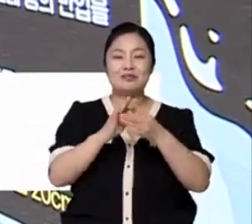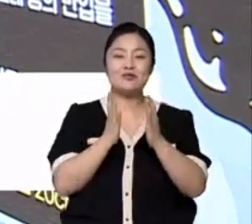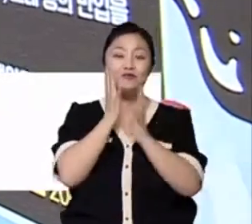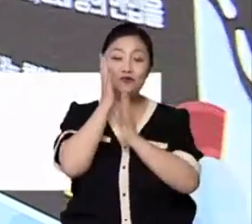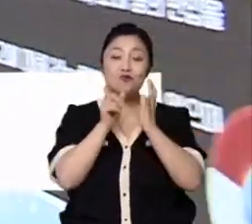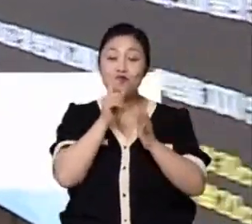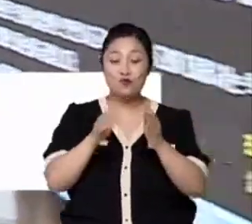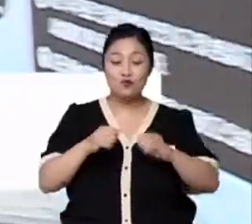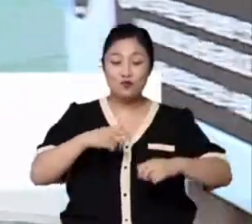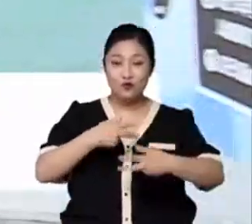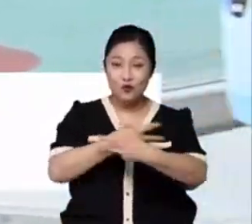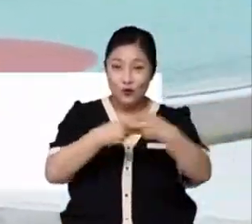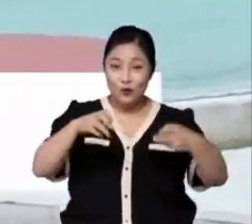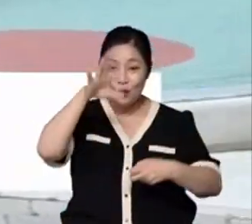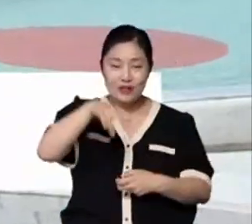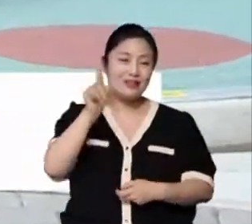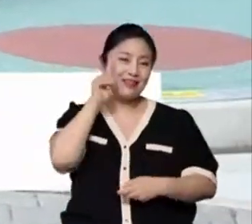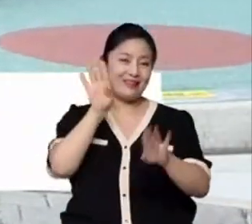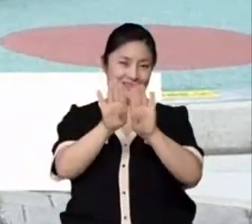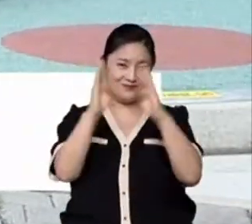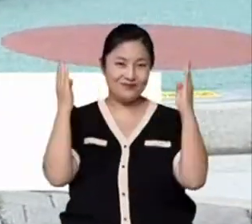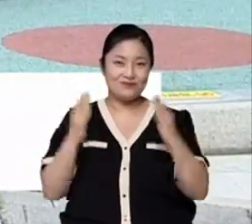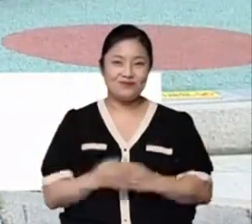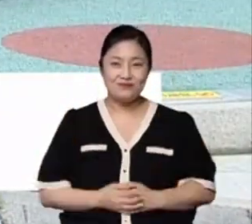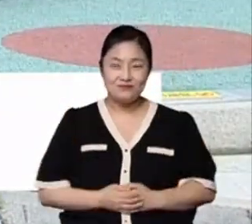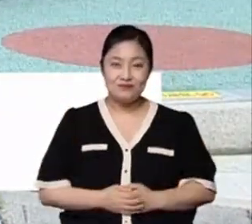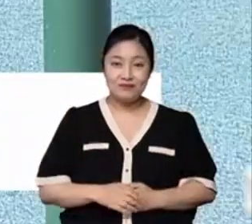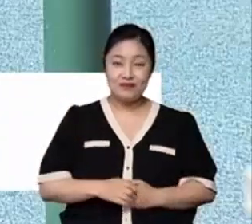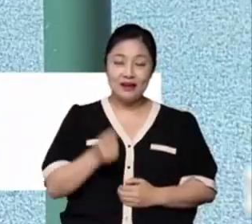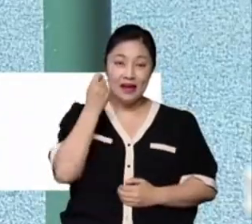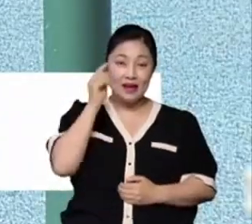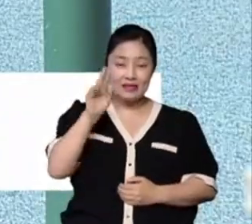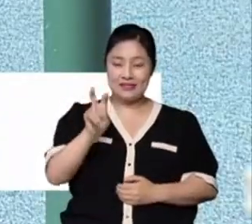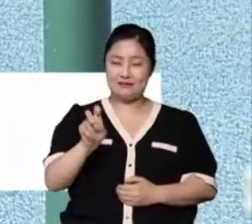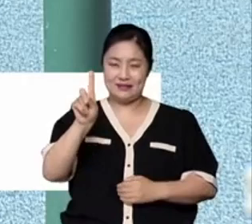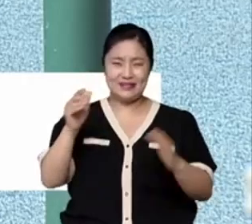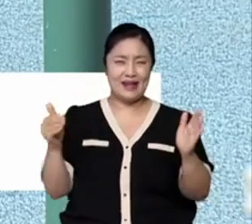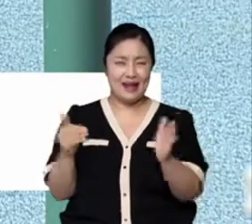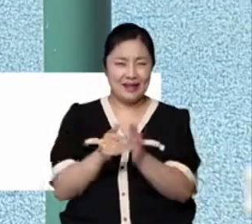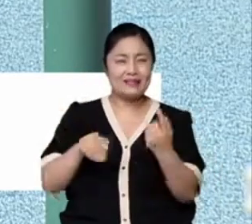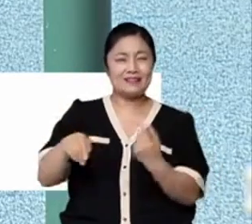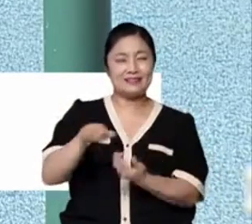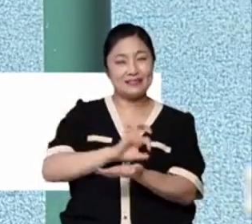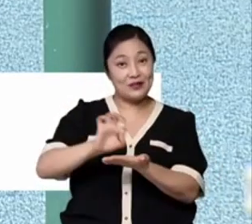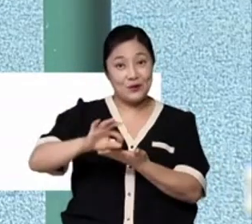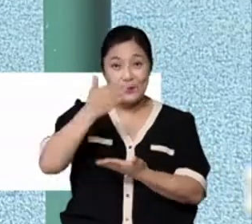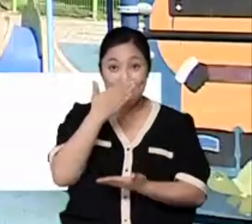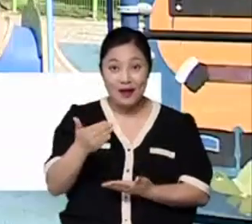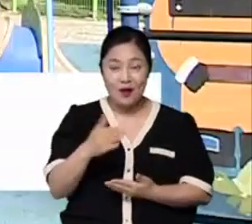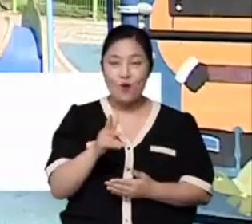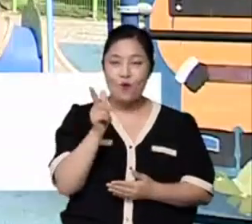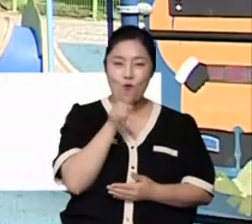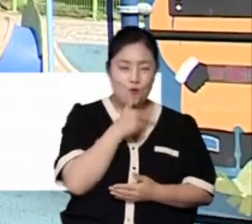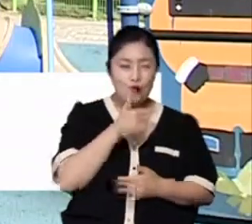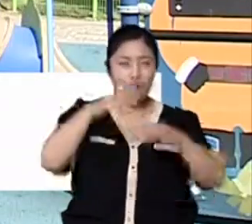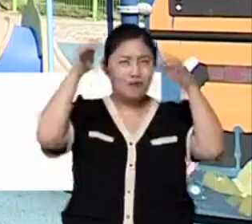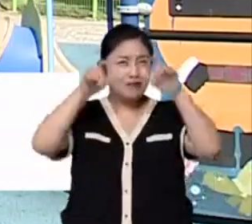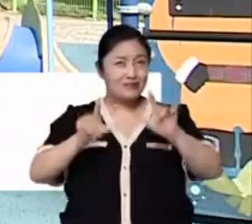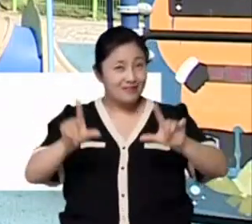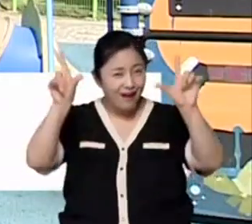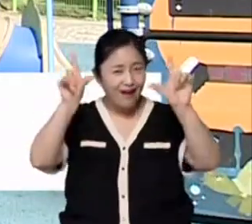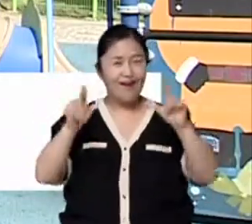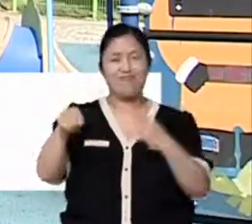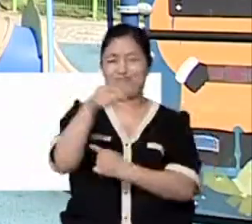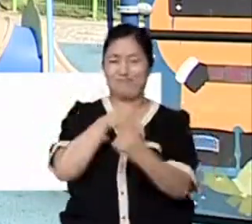숲 물놀이장도 내일부터 문을 엽니다. 다음 달 21일까지 이용할 수 있으며 월요일과 비가 오는